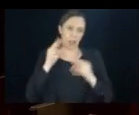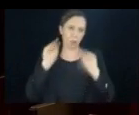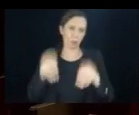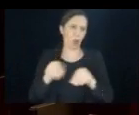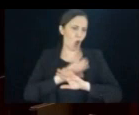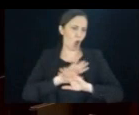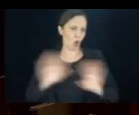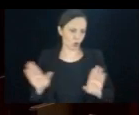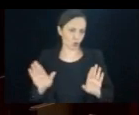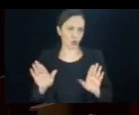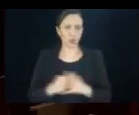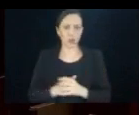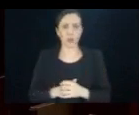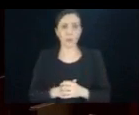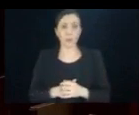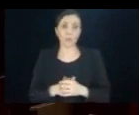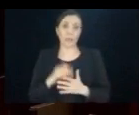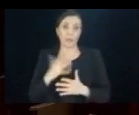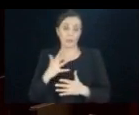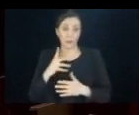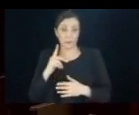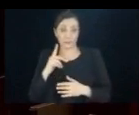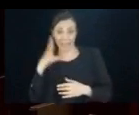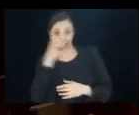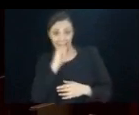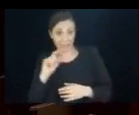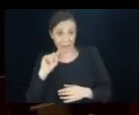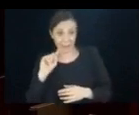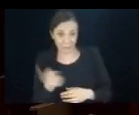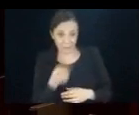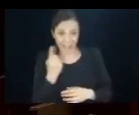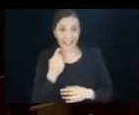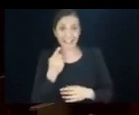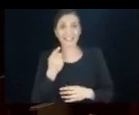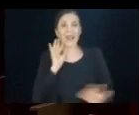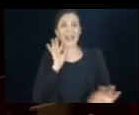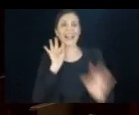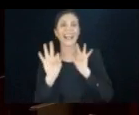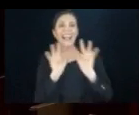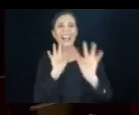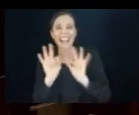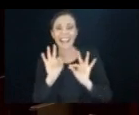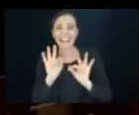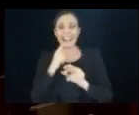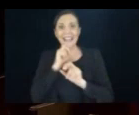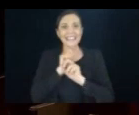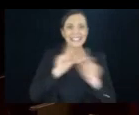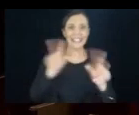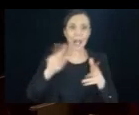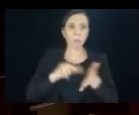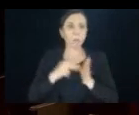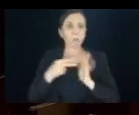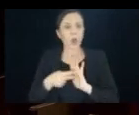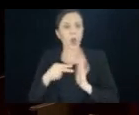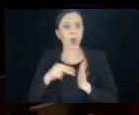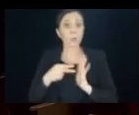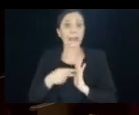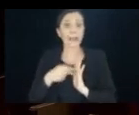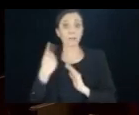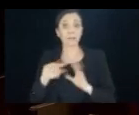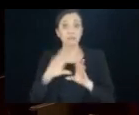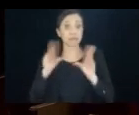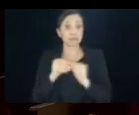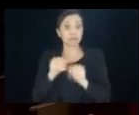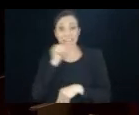credo che la cosa sia utile anche per la politica riuscire a capire che l'elemento di critica e il segnalare dei problemi è una cosa